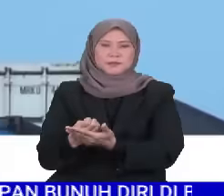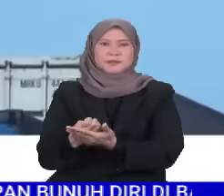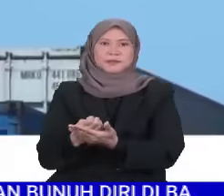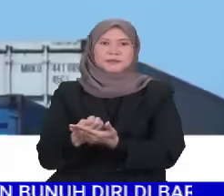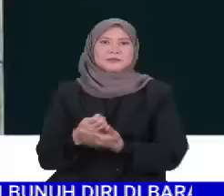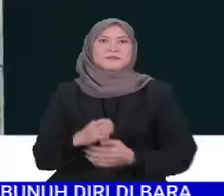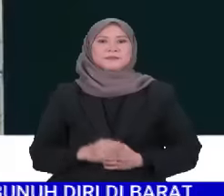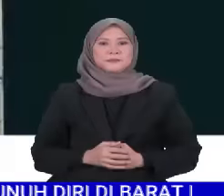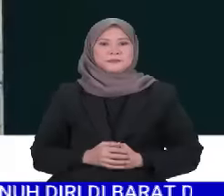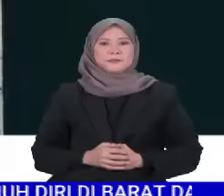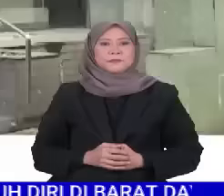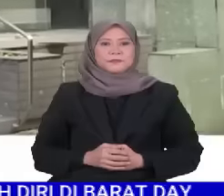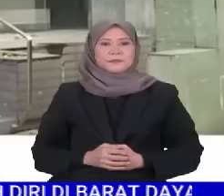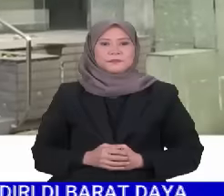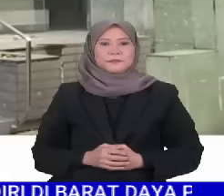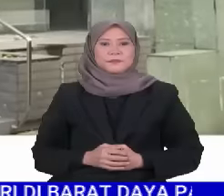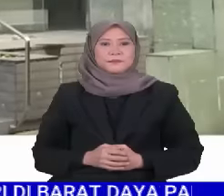ditraktif